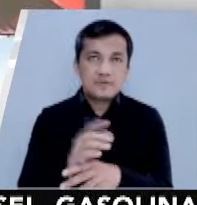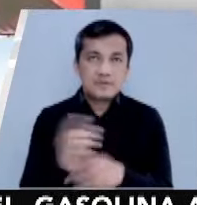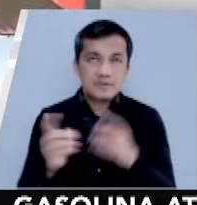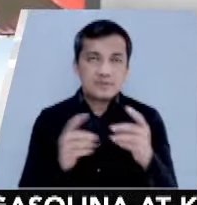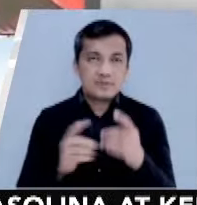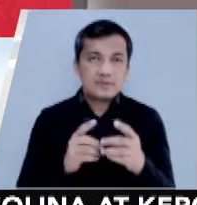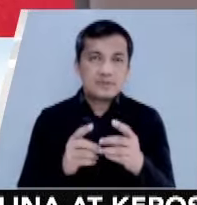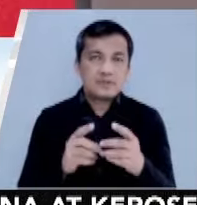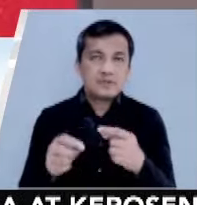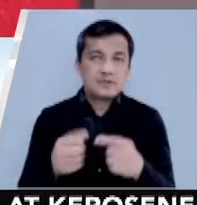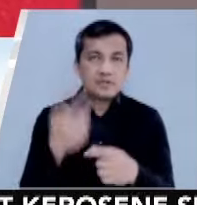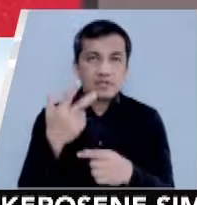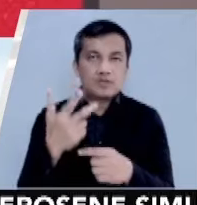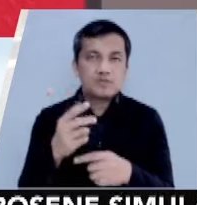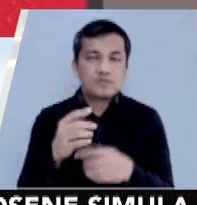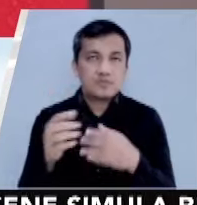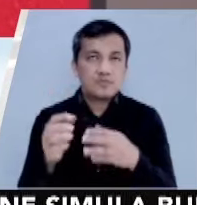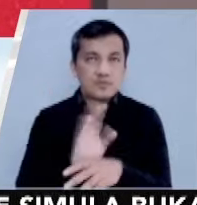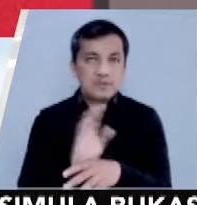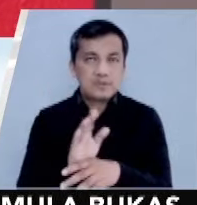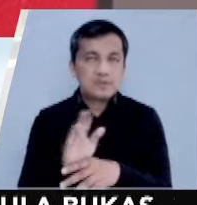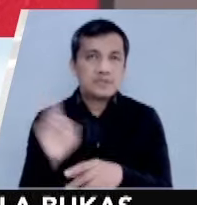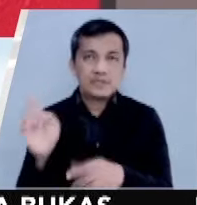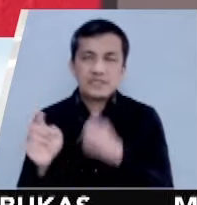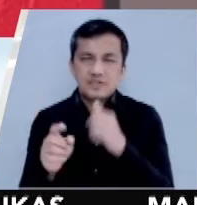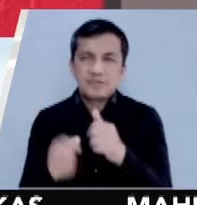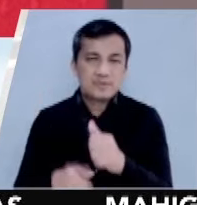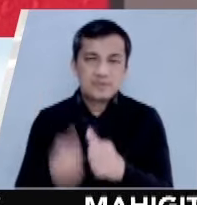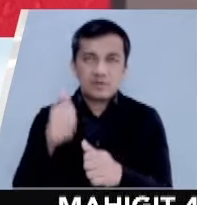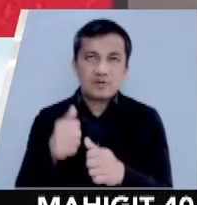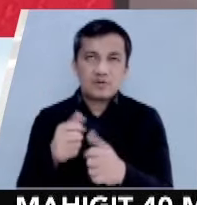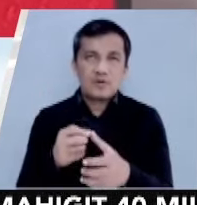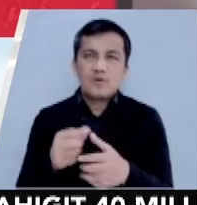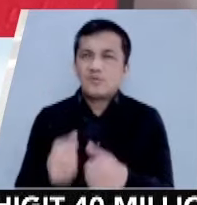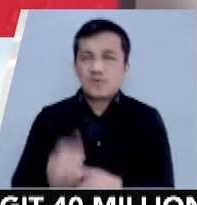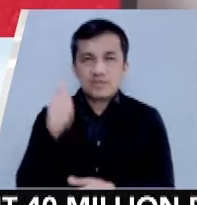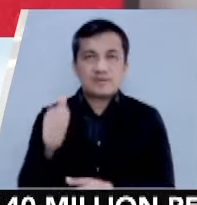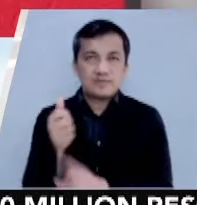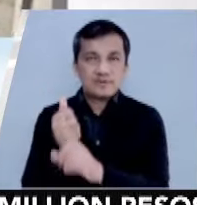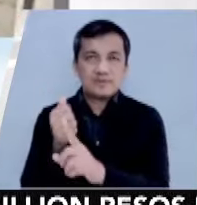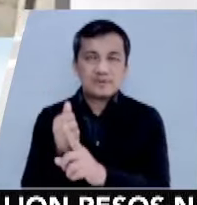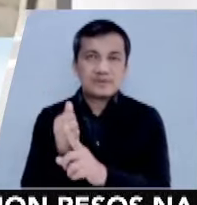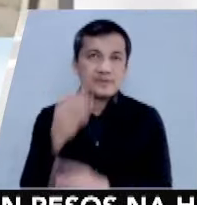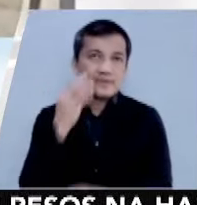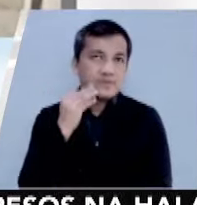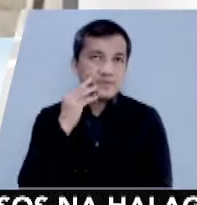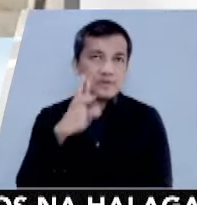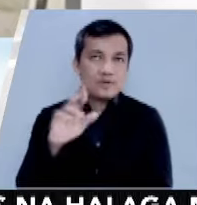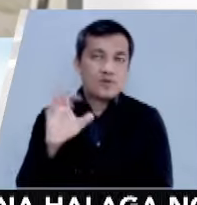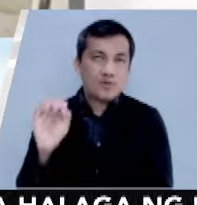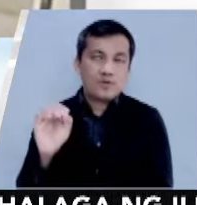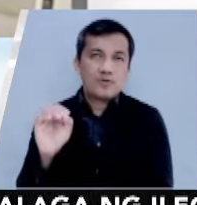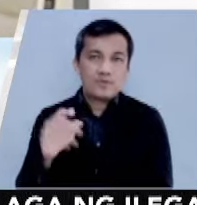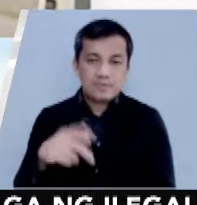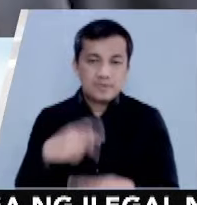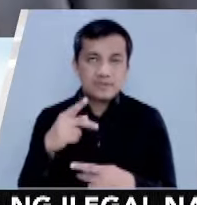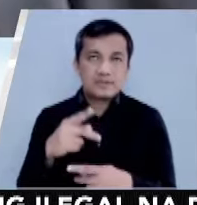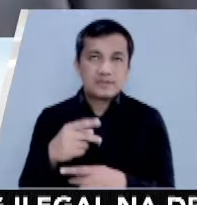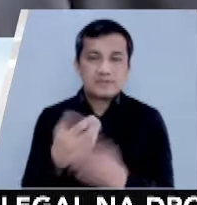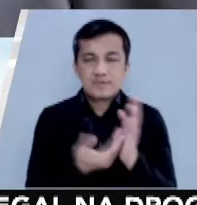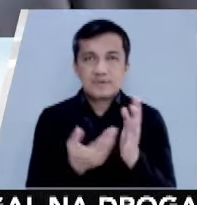3 pelikula. Hindi man ito nanalo, winner pa rin ang mismong experience ni Roco. Proud raw siyang i-flex ang barong